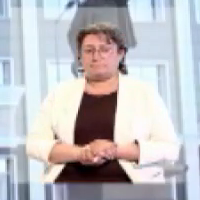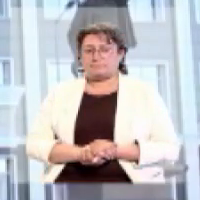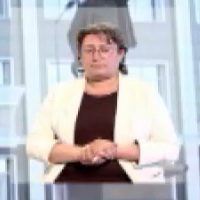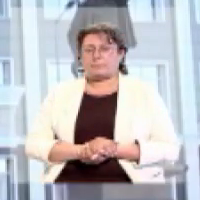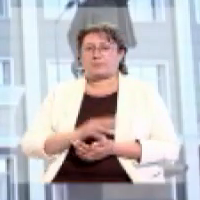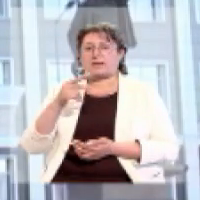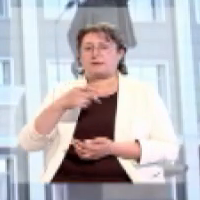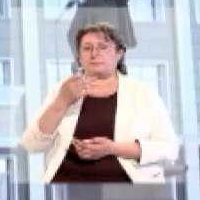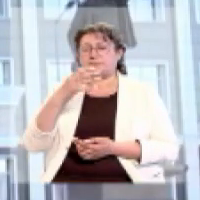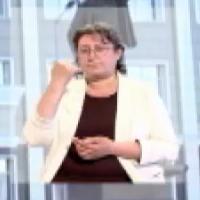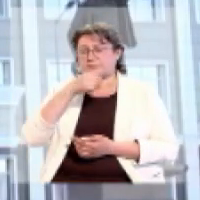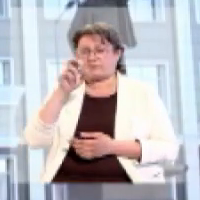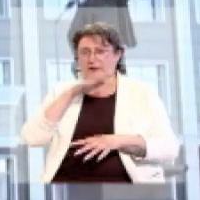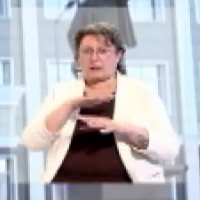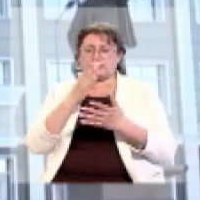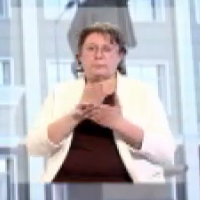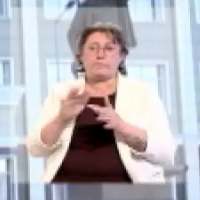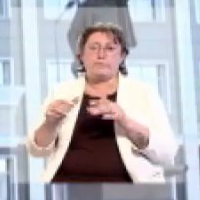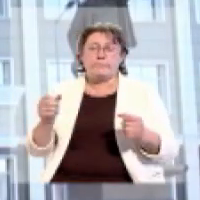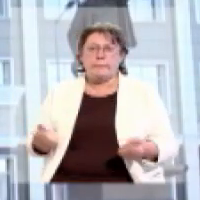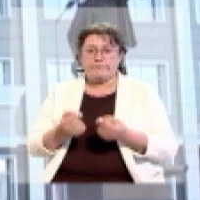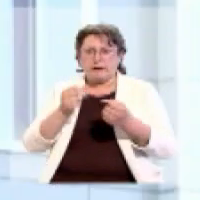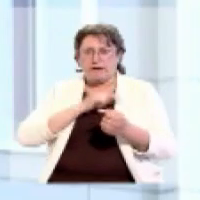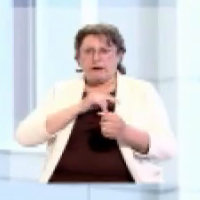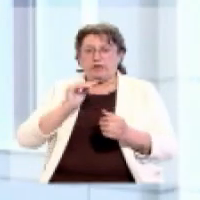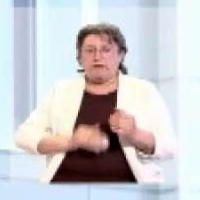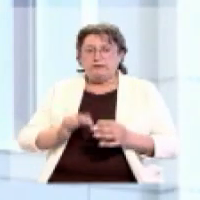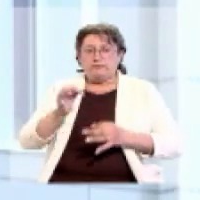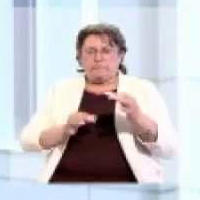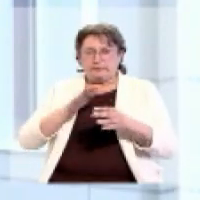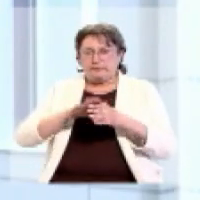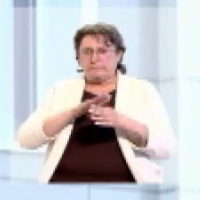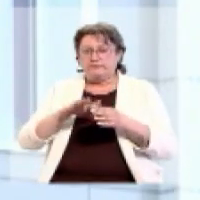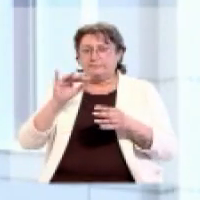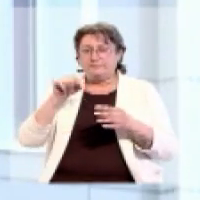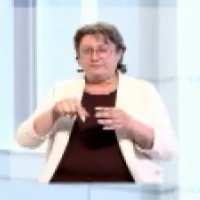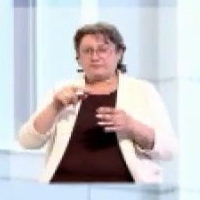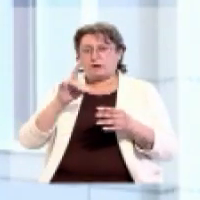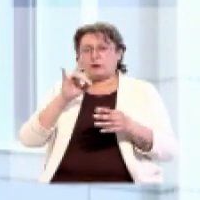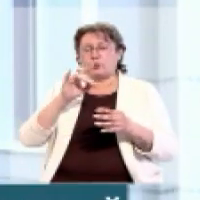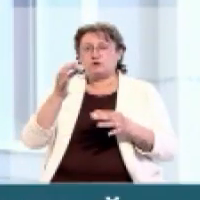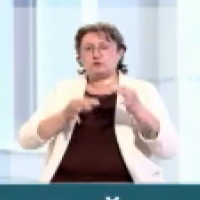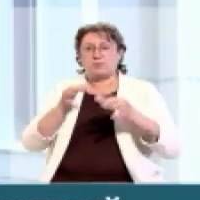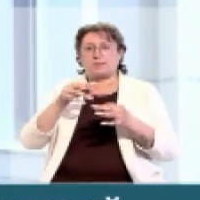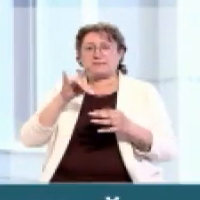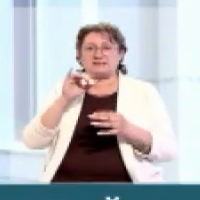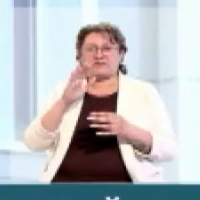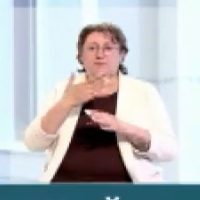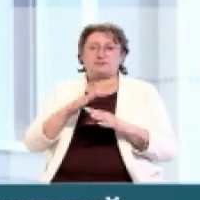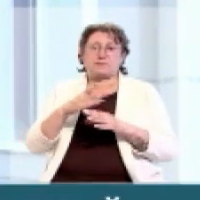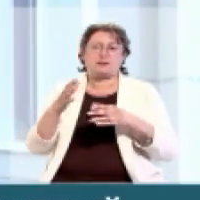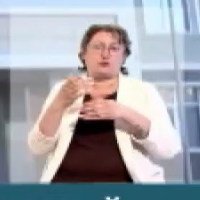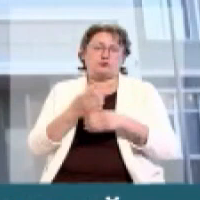С 2015 года в стране действует проект по поддержке деятельности частных судебных исполнителей. При этом роль государственных судебных приставов